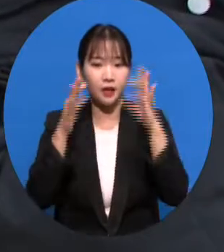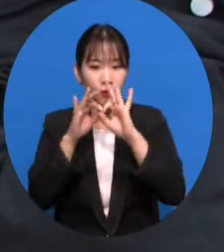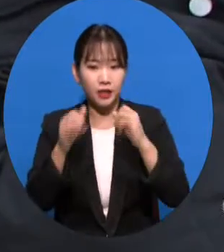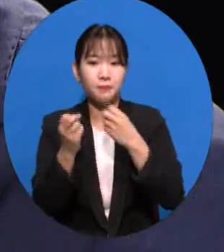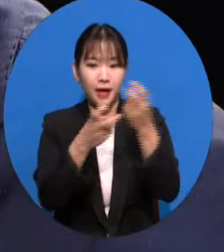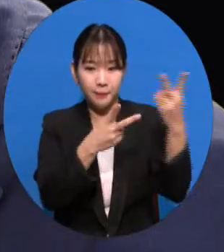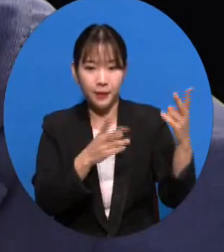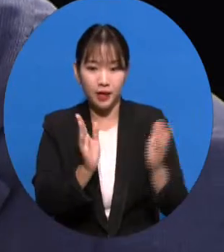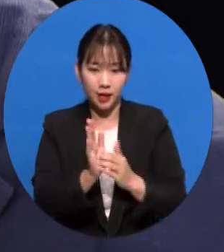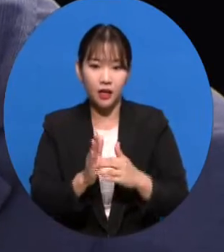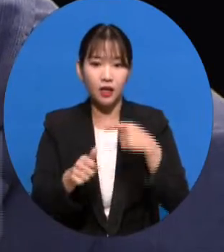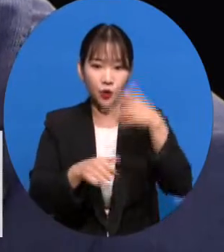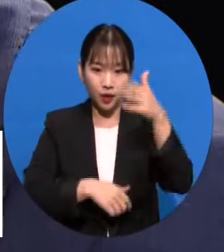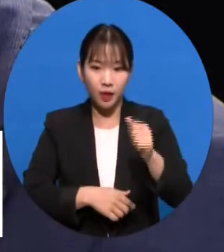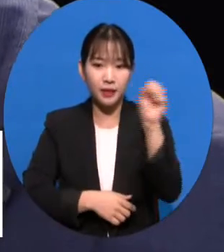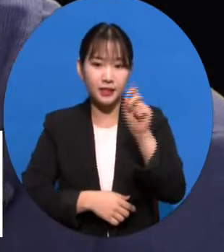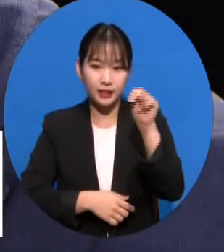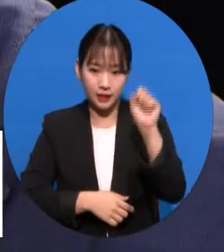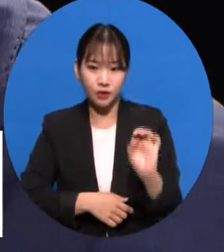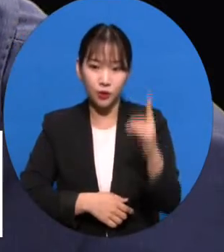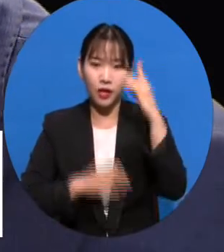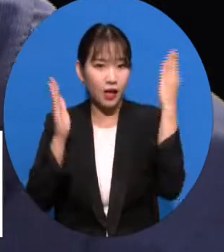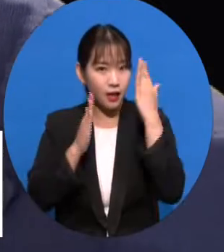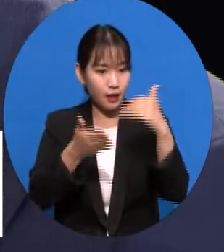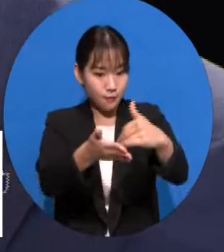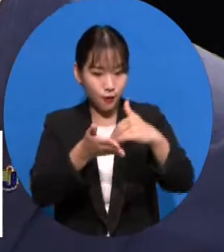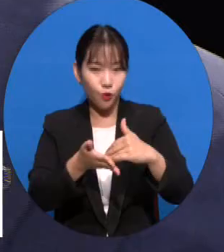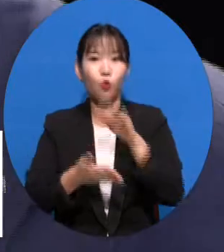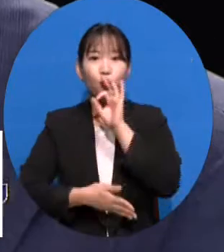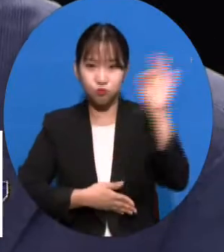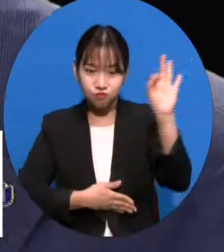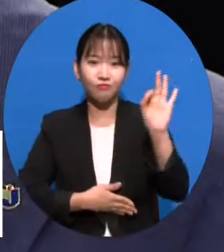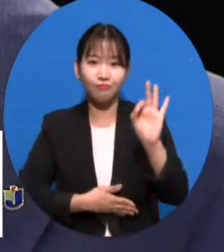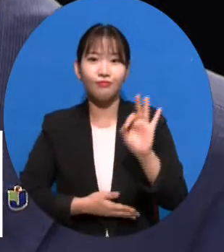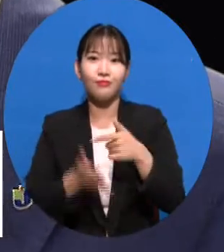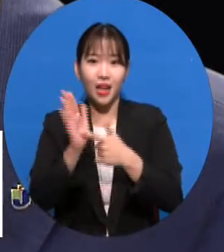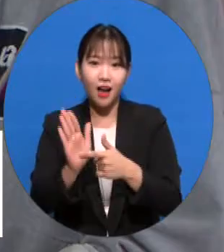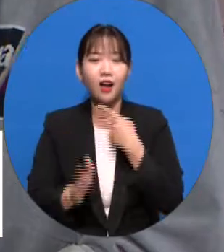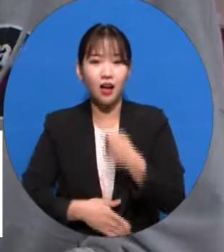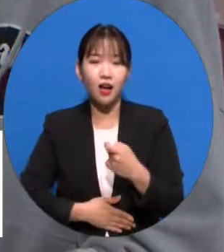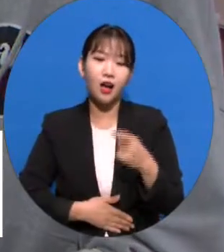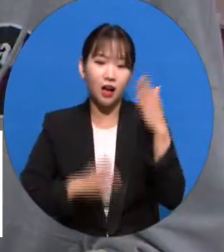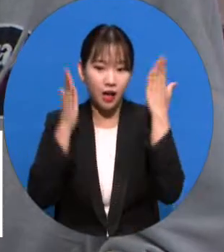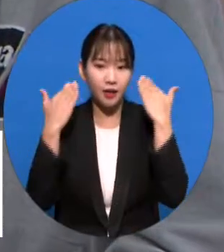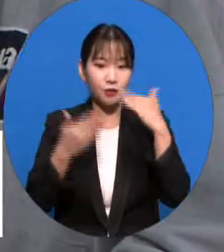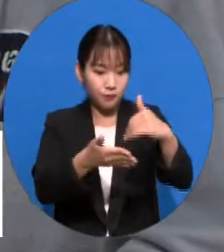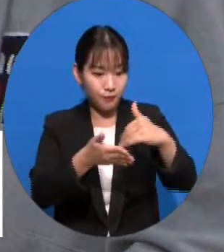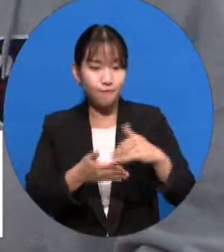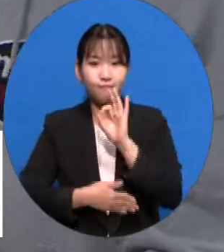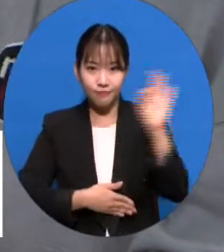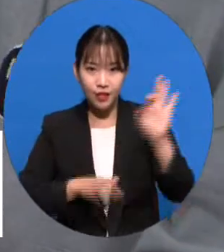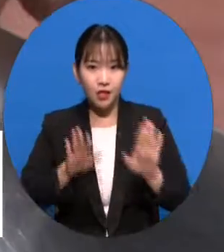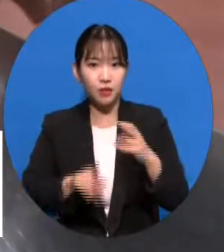보냈습니다. 교육감이 SNS를 통해 학생들의 건의를 선뜻 받아들여 화제가 됐고, 학교도 건의를